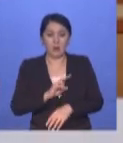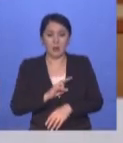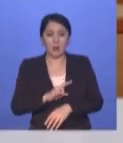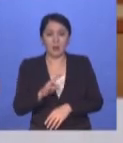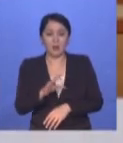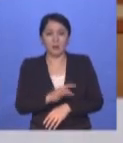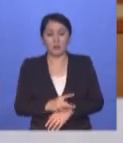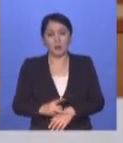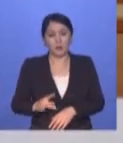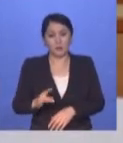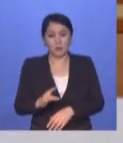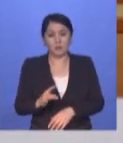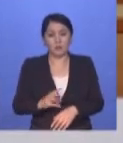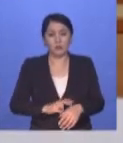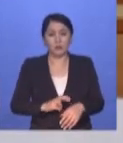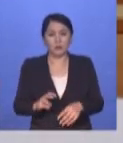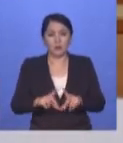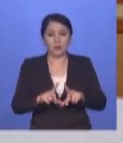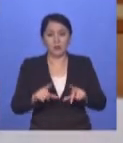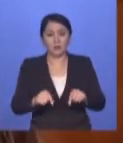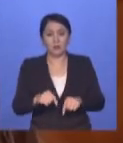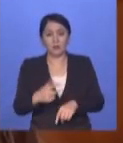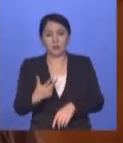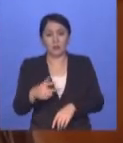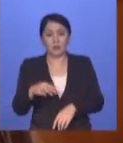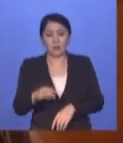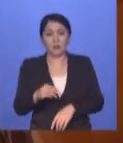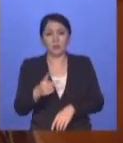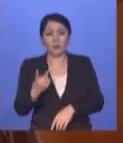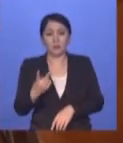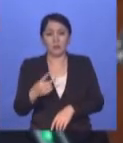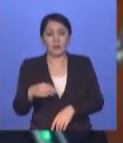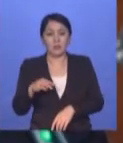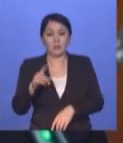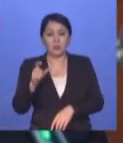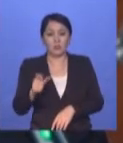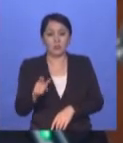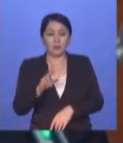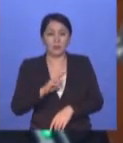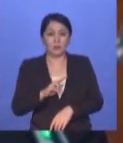таңда республика бойынша Қазпоштаның 3000 бөлімшелерінде 20 мыңнан астам қызметкер жұмыс жасайды.